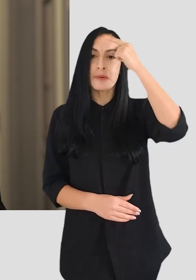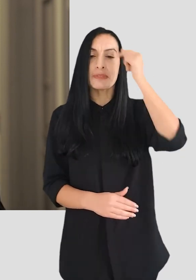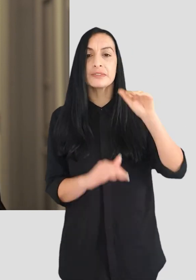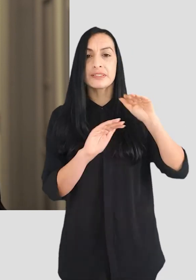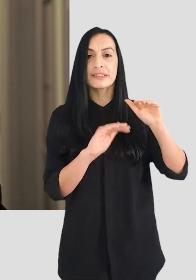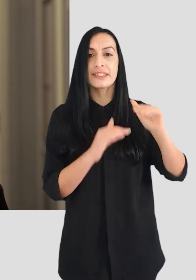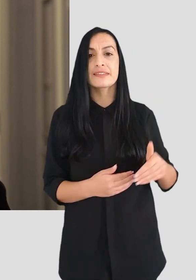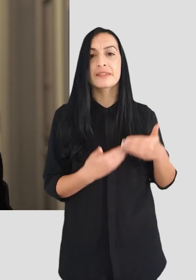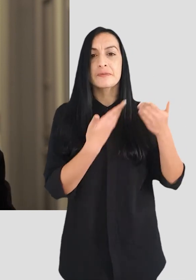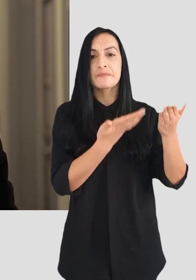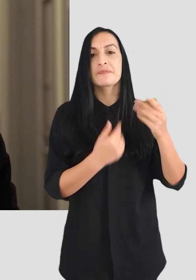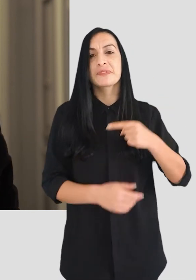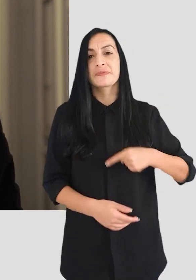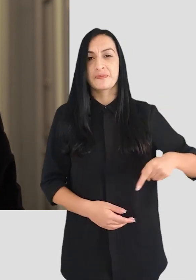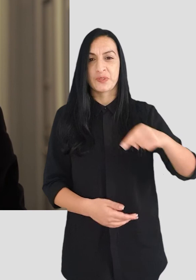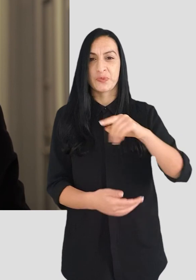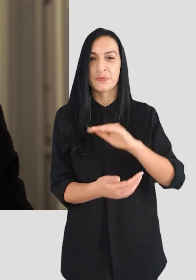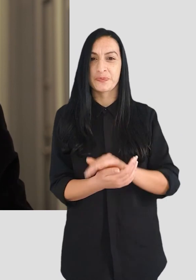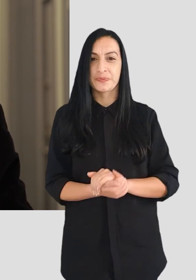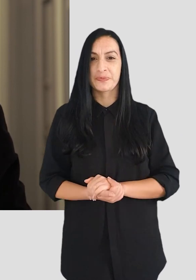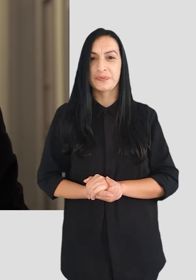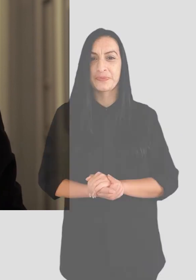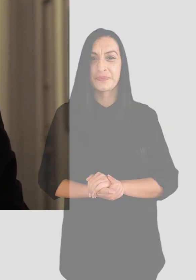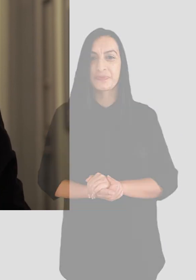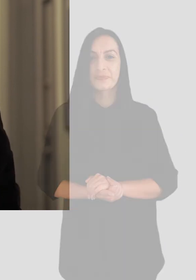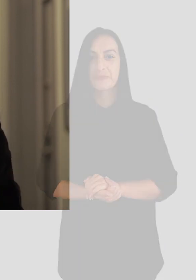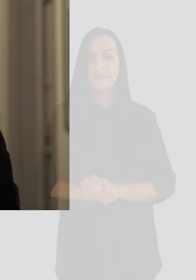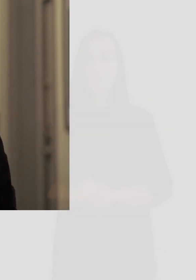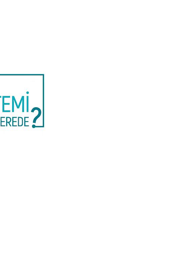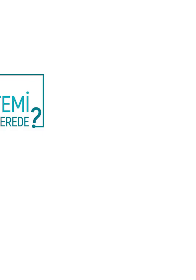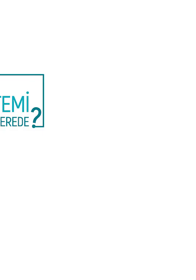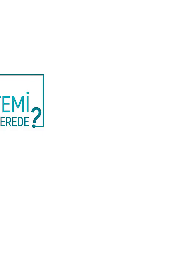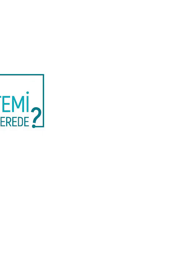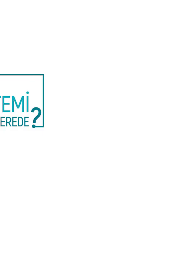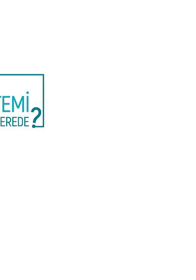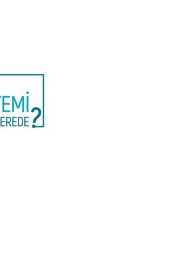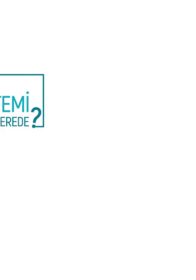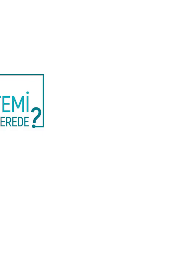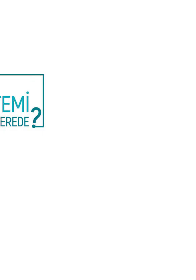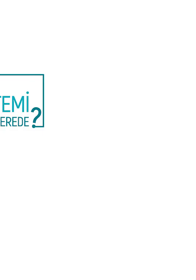destekliyoruz. Çünkü buradaki bilgi beceriyi aktarmaya çalışıyoruz. O çok net olarak biliniyor.